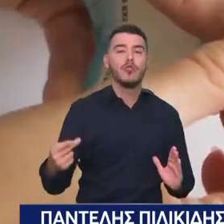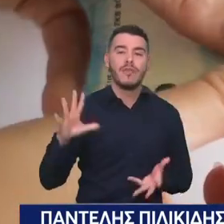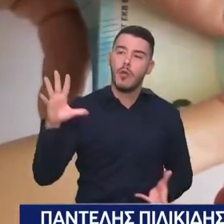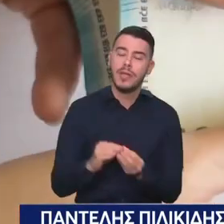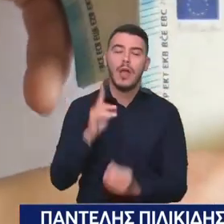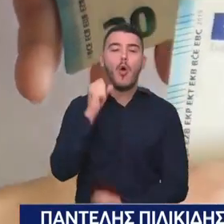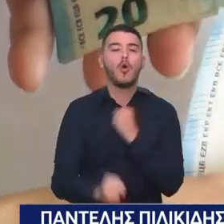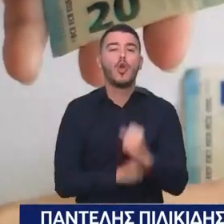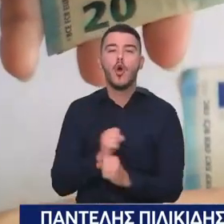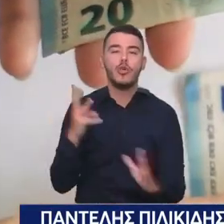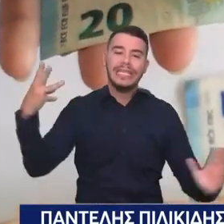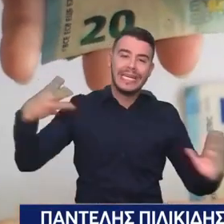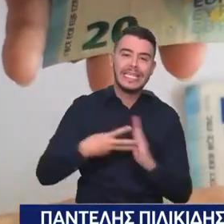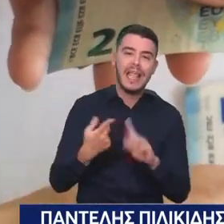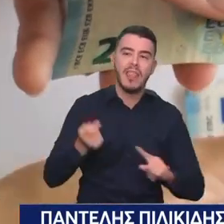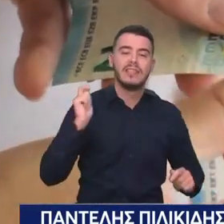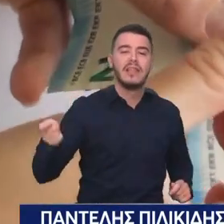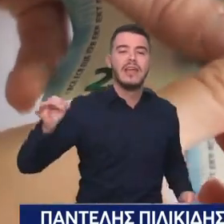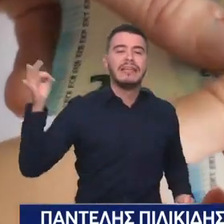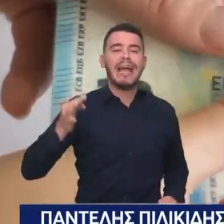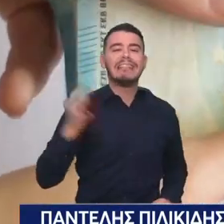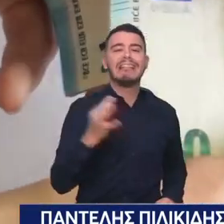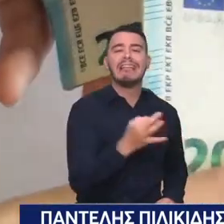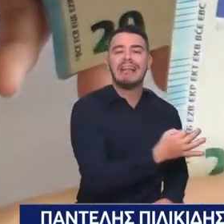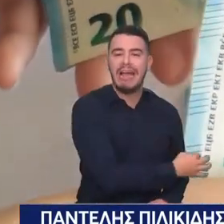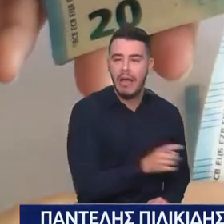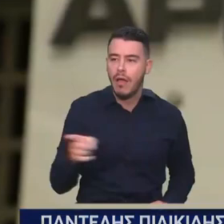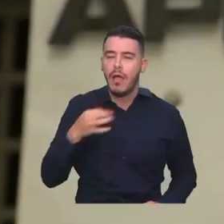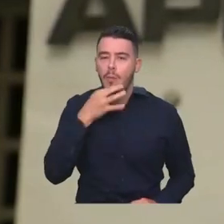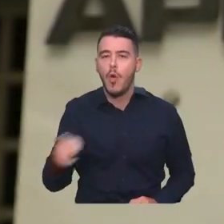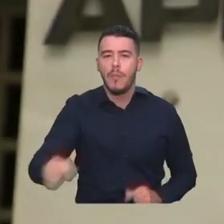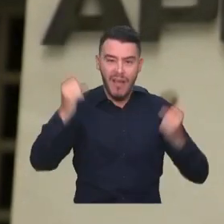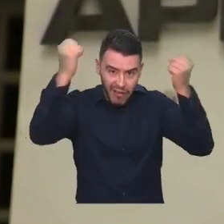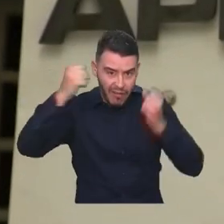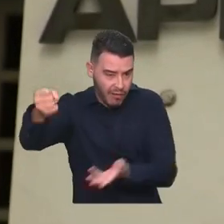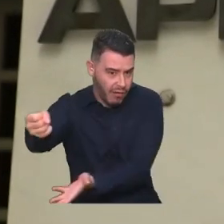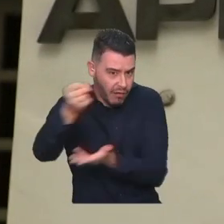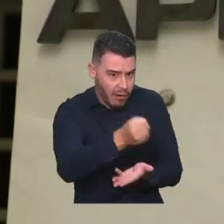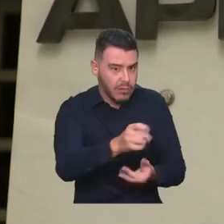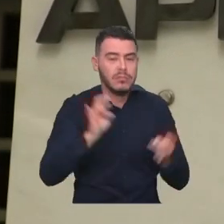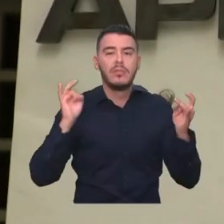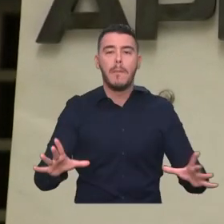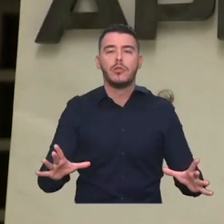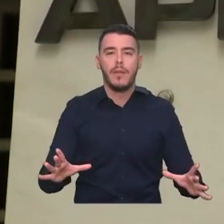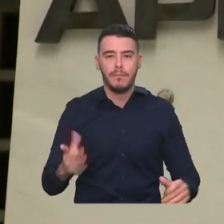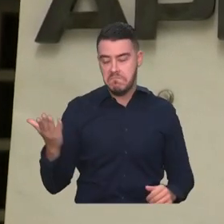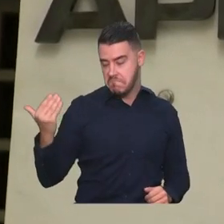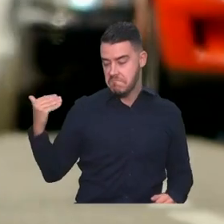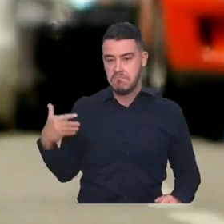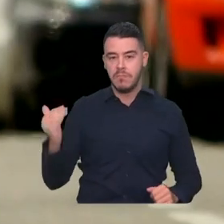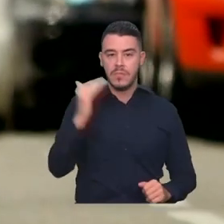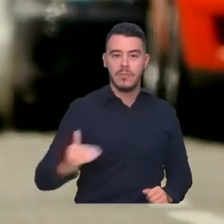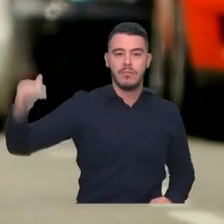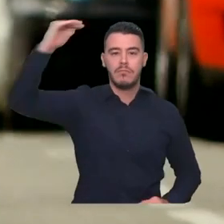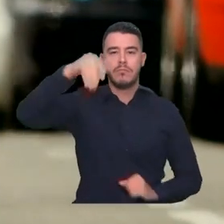μου λένε τελικά δεν σε αποζημιώνουμε. Γιατί μου βγήκαν εκεί πέρα διάφορες δημοκίες. Την τελική απόφαση παίρνει πριν από λίγες μέρες ο Άριος Πάγος,